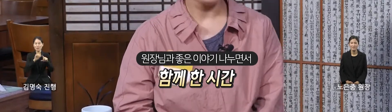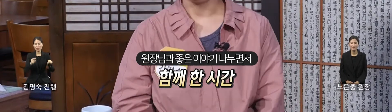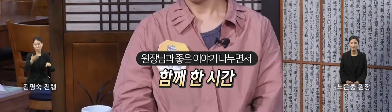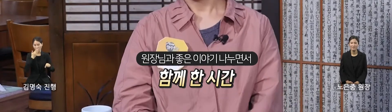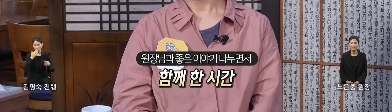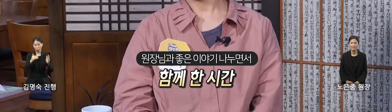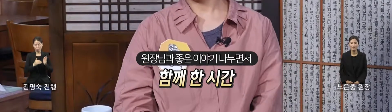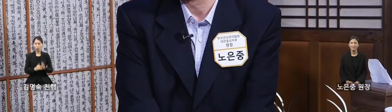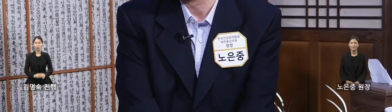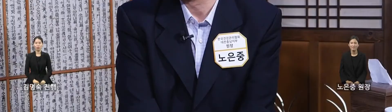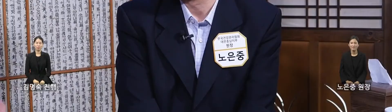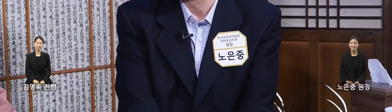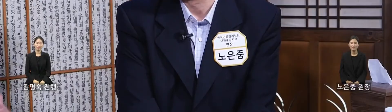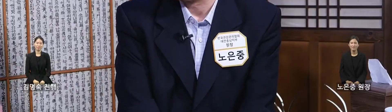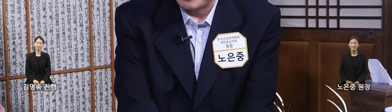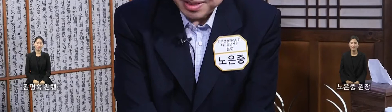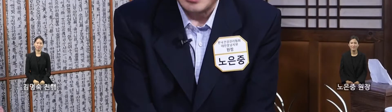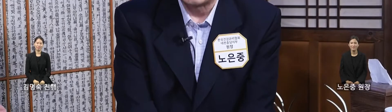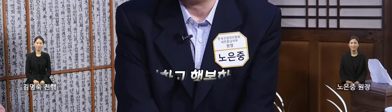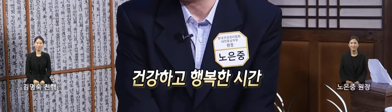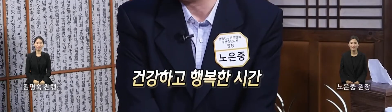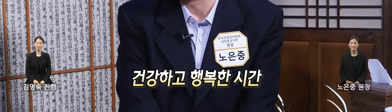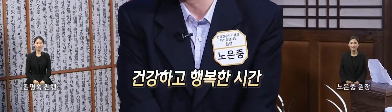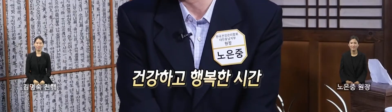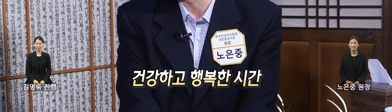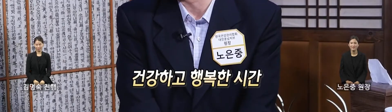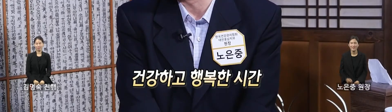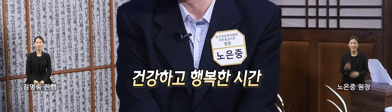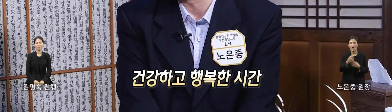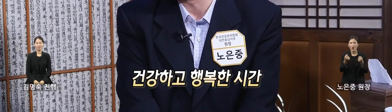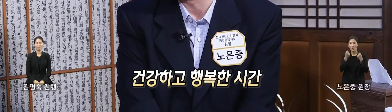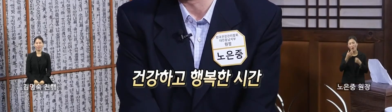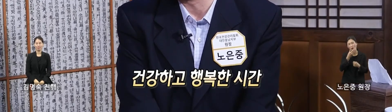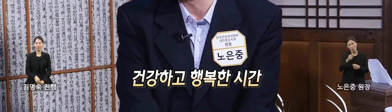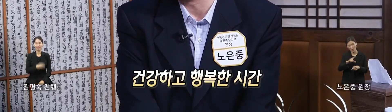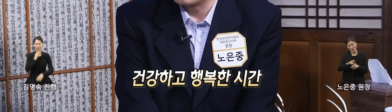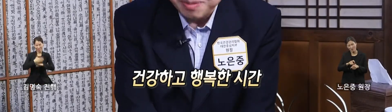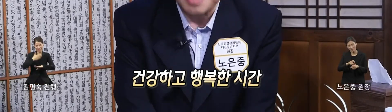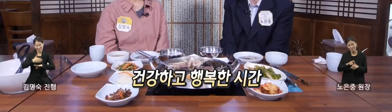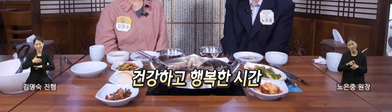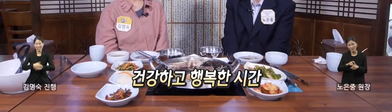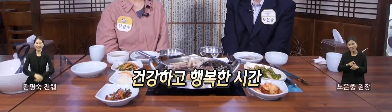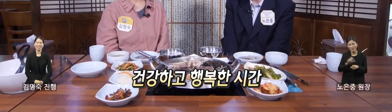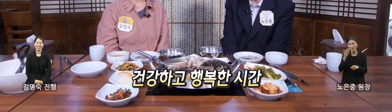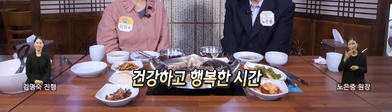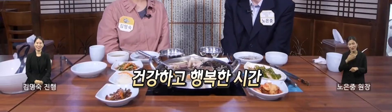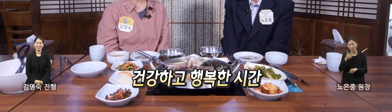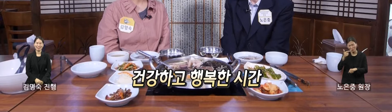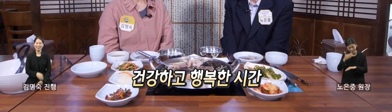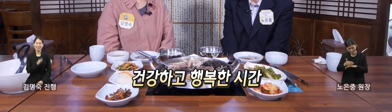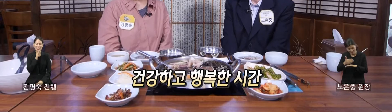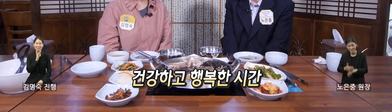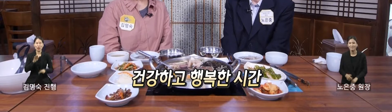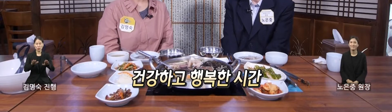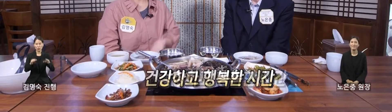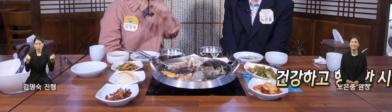먹고 이러다 보니 예. 건강하고 행복한 시간이었던 것 같아요. 감사합니다. 너무 감사합니다. 네, 네. 진짜 오늘은